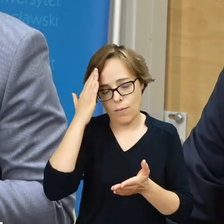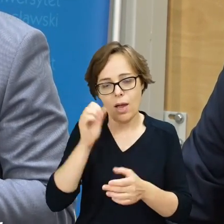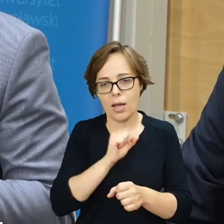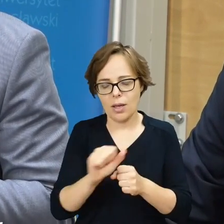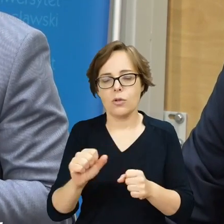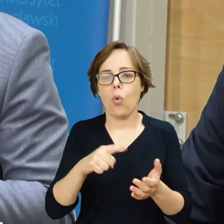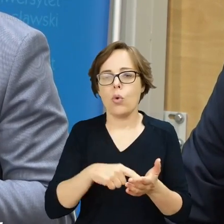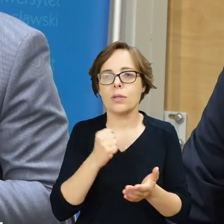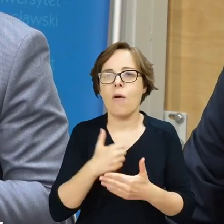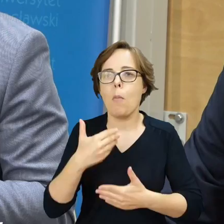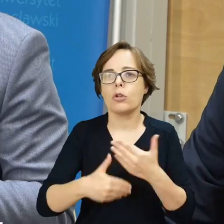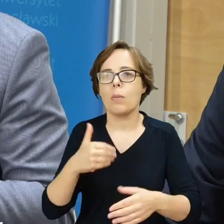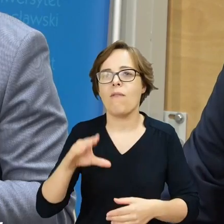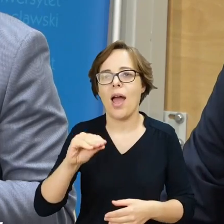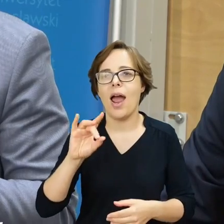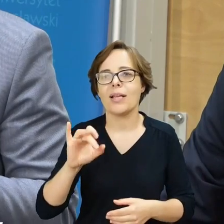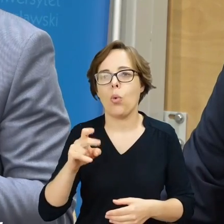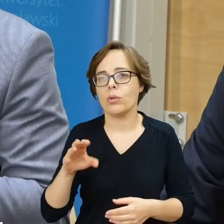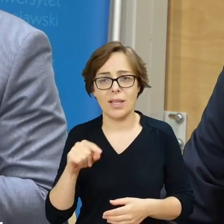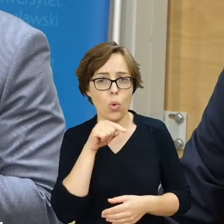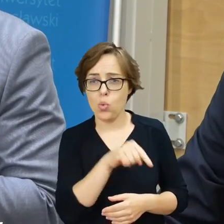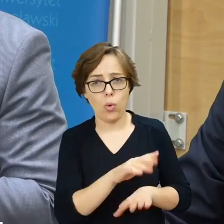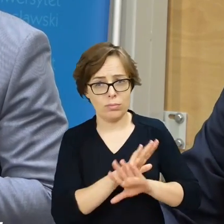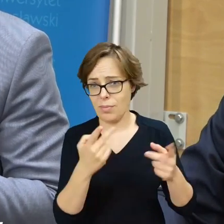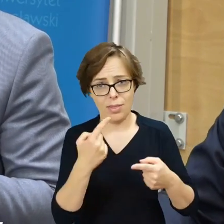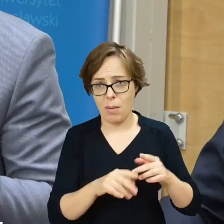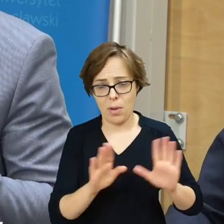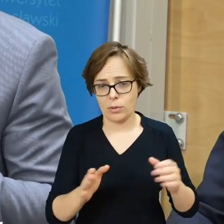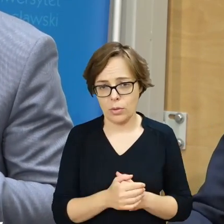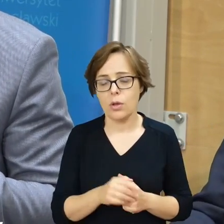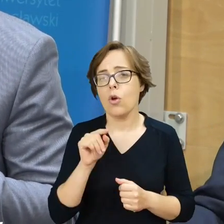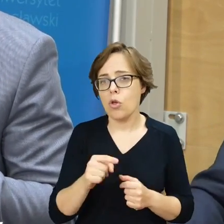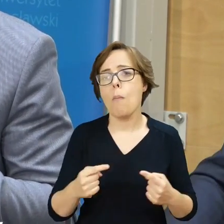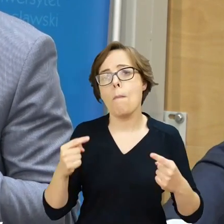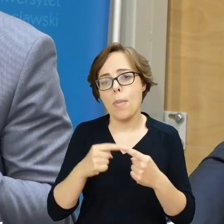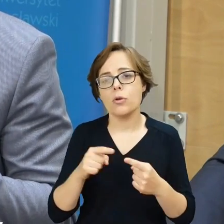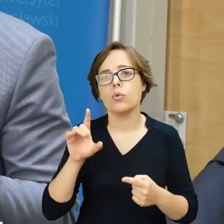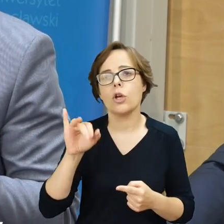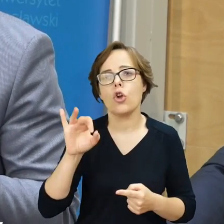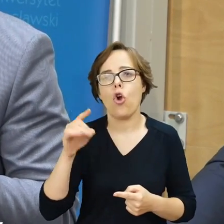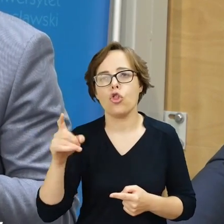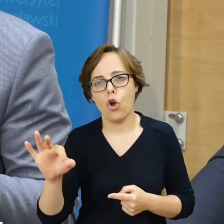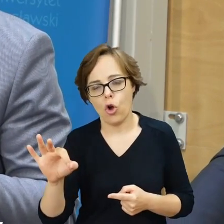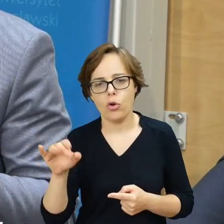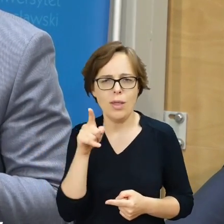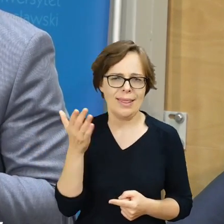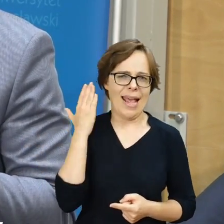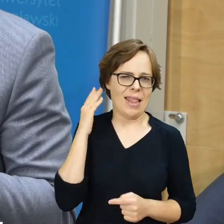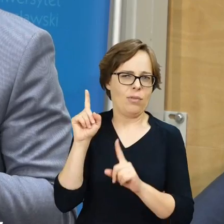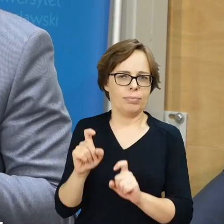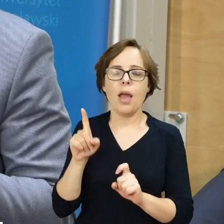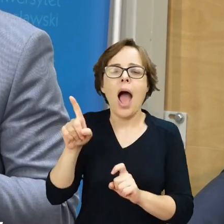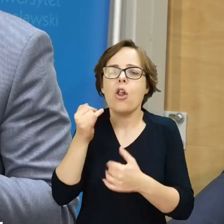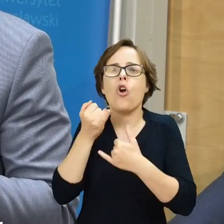i tu ona na pewno nie znajdzie zastosowania. Tu znajduje zastosowanie tam przy GIODO, prawda, te od niedawna, ale to są innego rodzaju